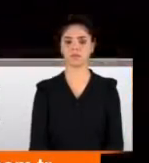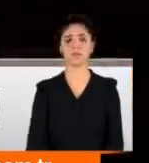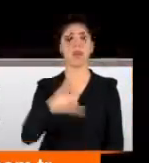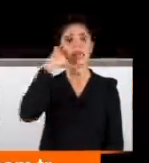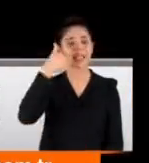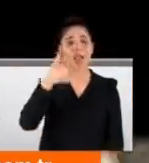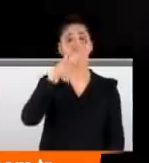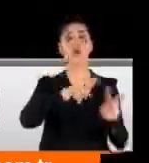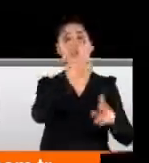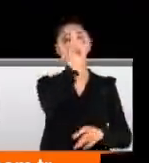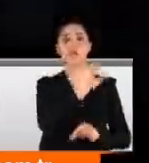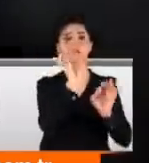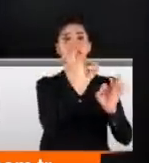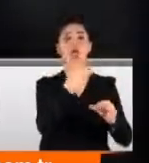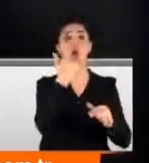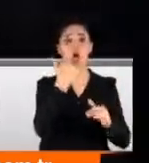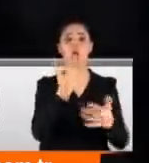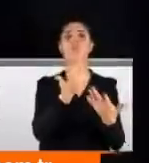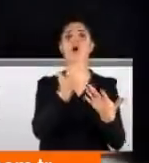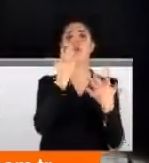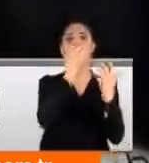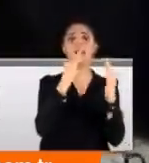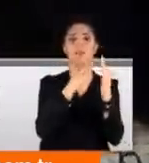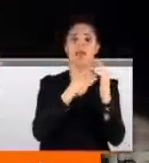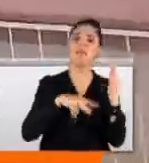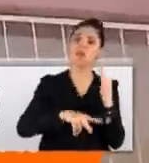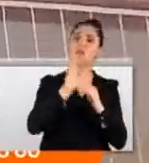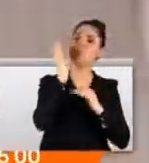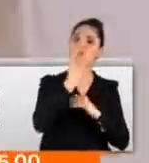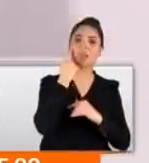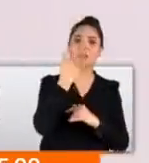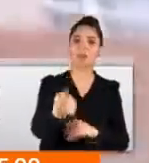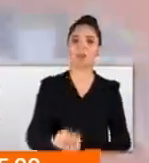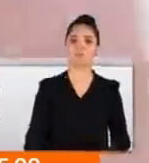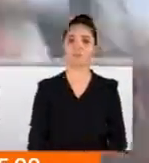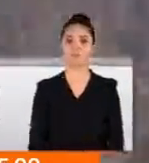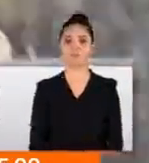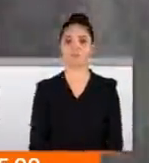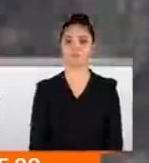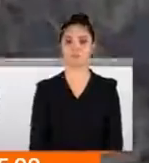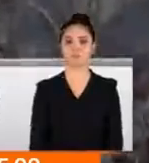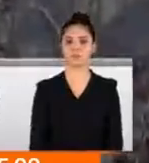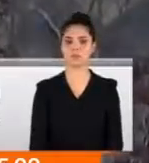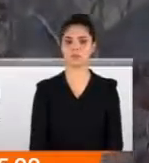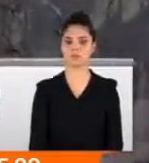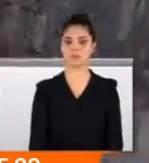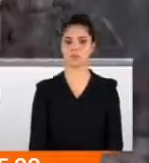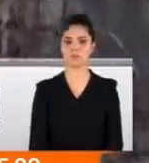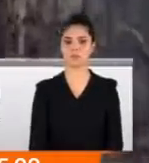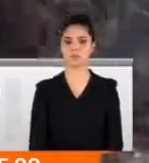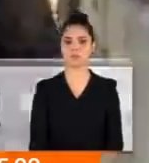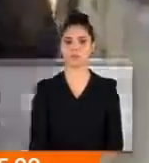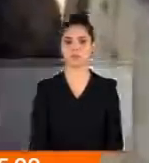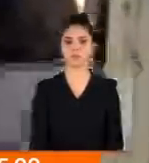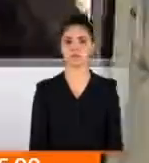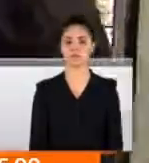Telefonla Nermin Ercan'a ulaşamayan anne ve kızı bakım evinin yolunu tuttu. Bakar mısınız? Bir yetkiliyi çağırabilir misiniz? Ablamın durumunu öğrenmek